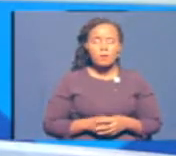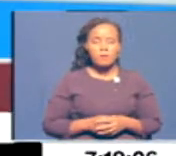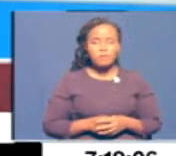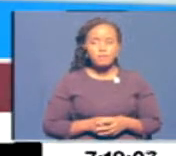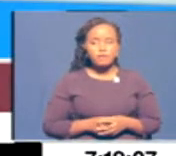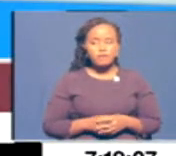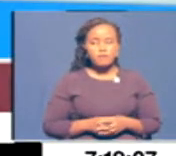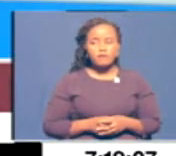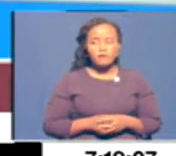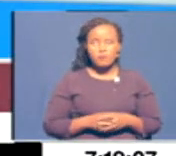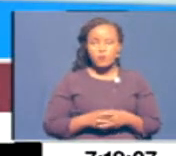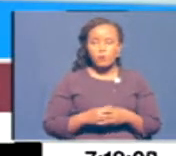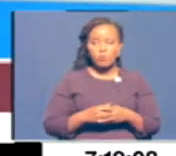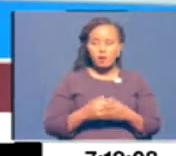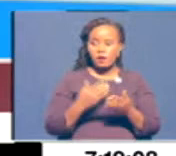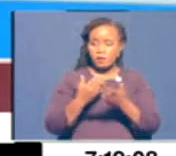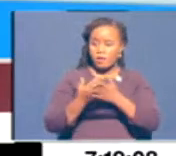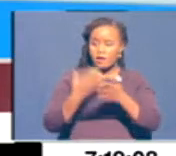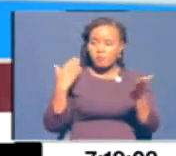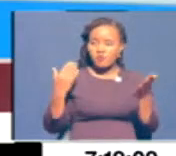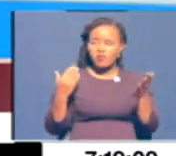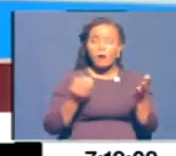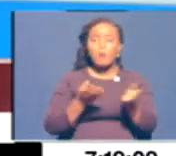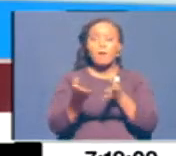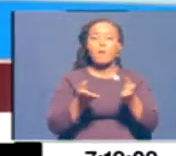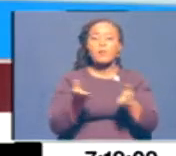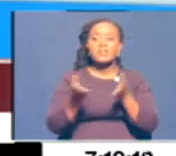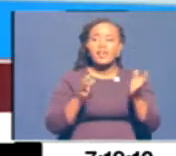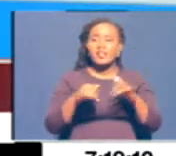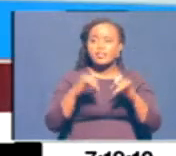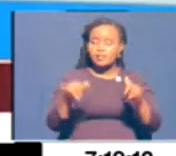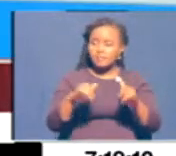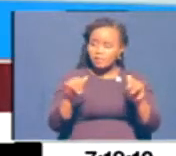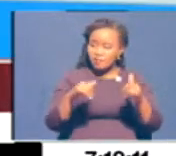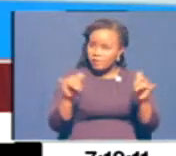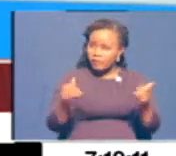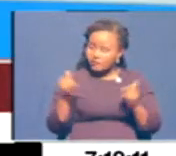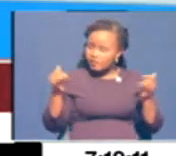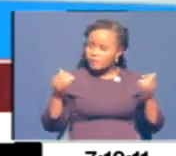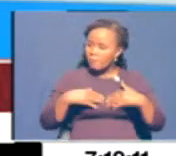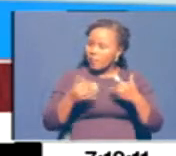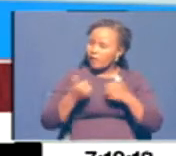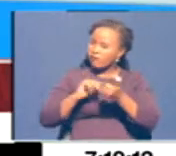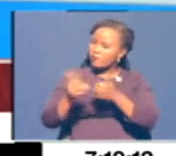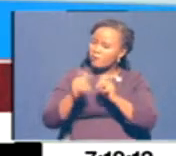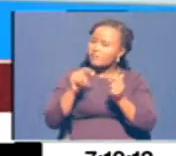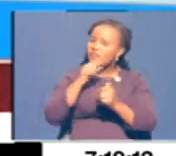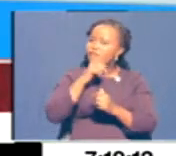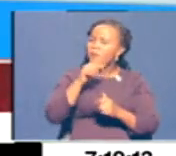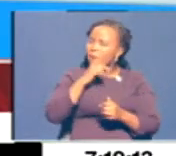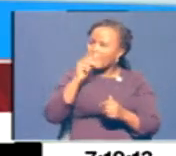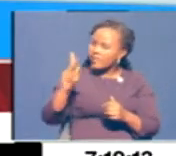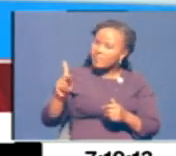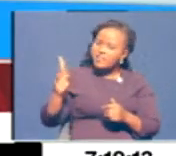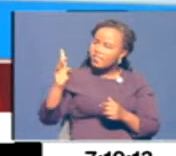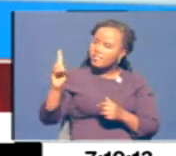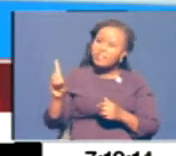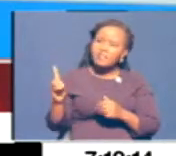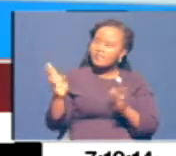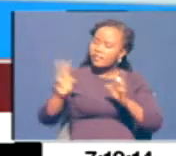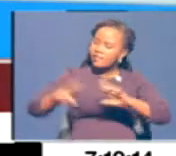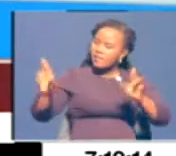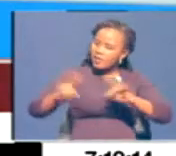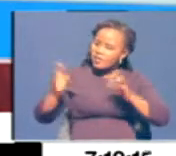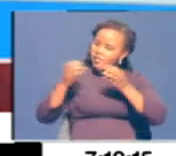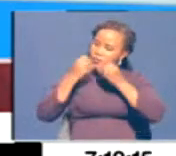Na mtazamaji, kabla ya kuangazia hizi za biashara, mwenzangu KD yuko standby upande ule mwingine tayari kukuletea